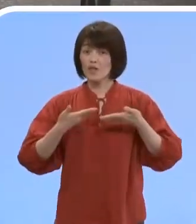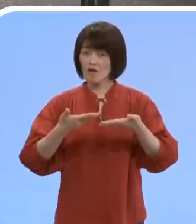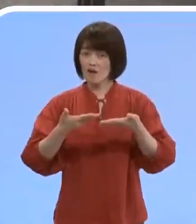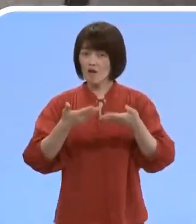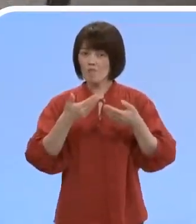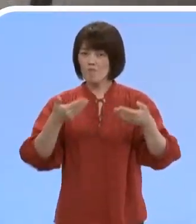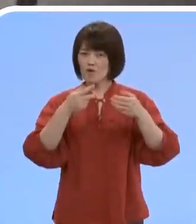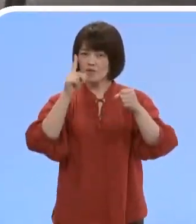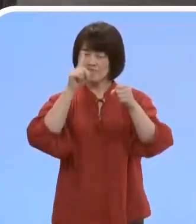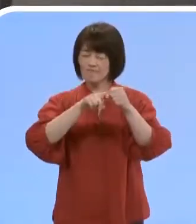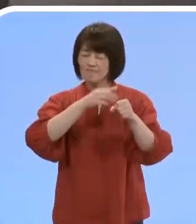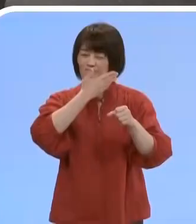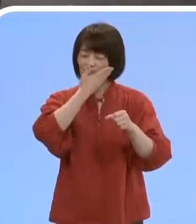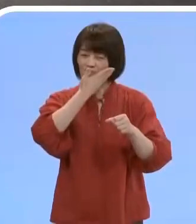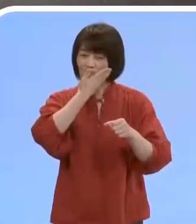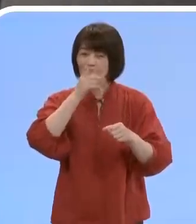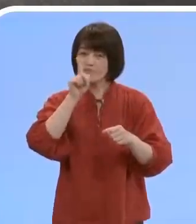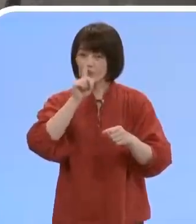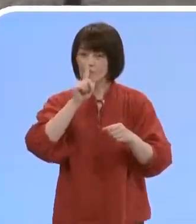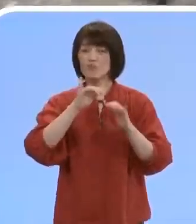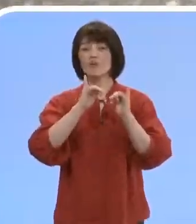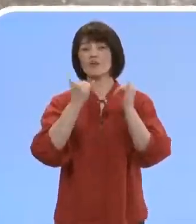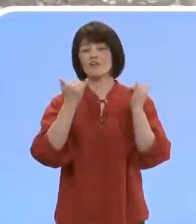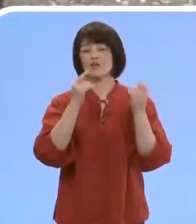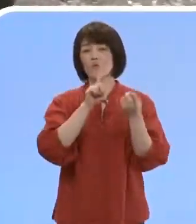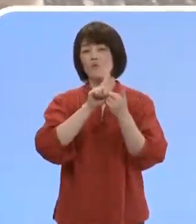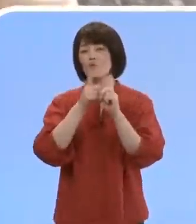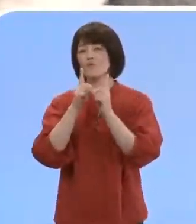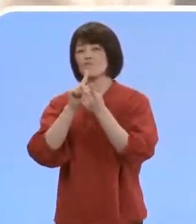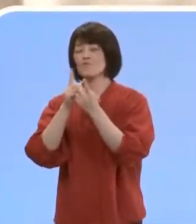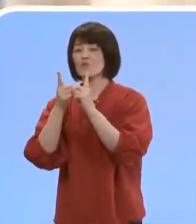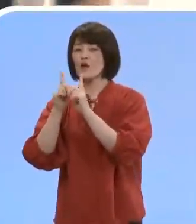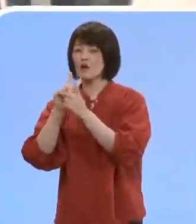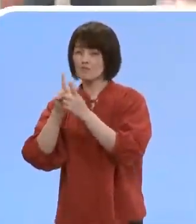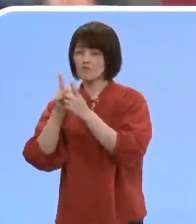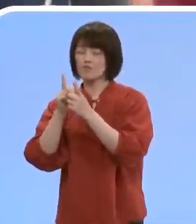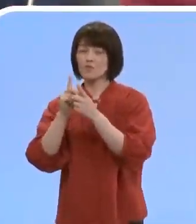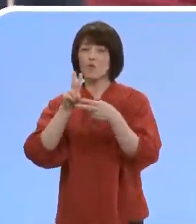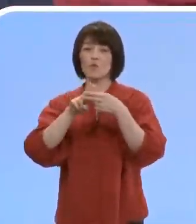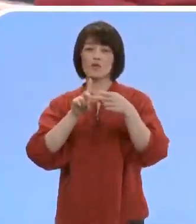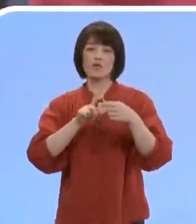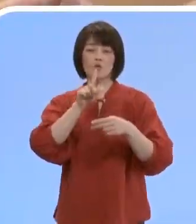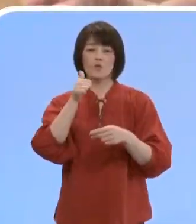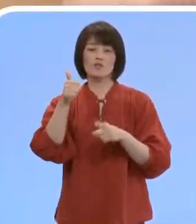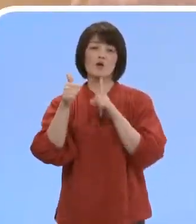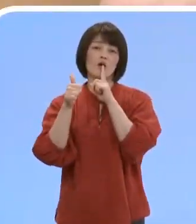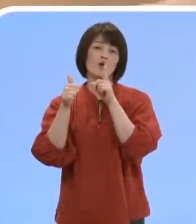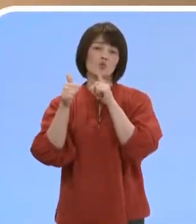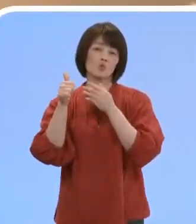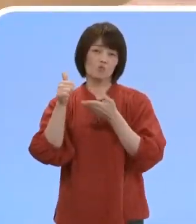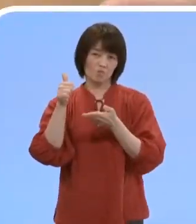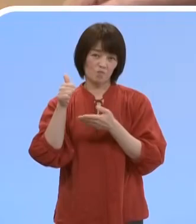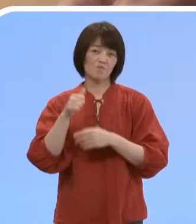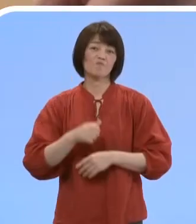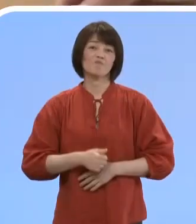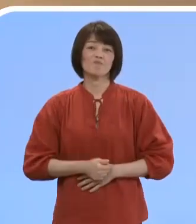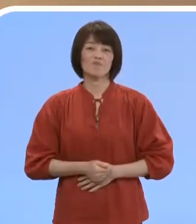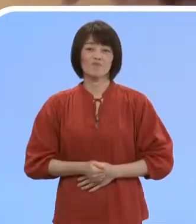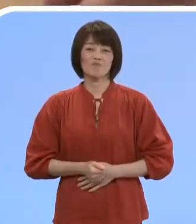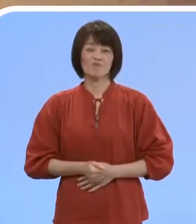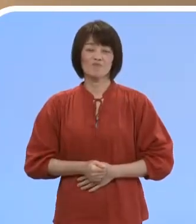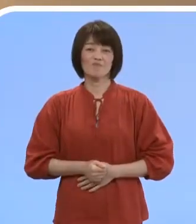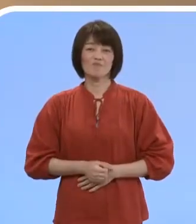商店街を盛り上げるために大事なのは人と人とのつながりと井上さんは考えているんだと